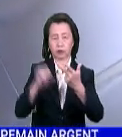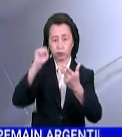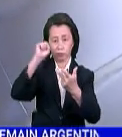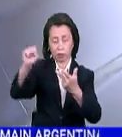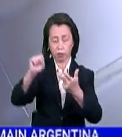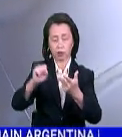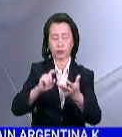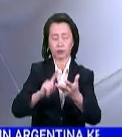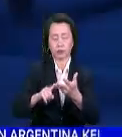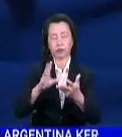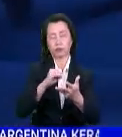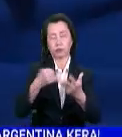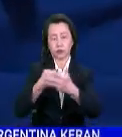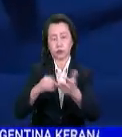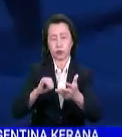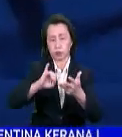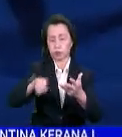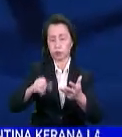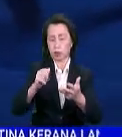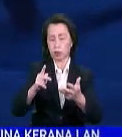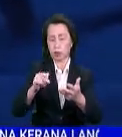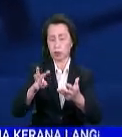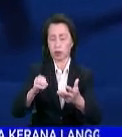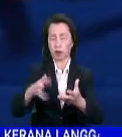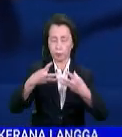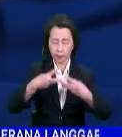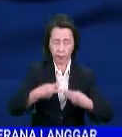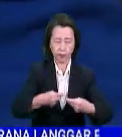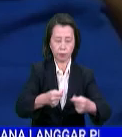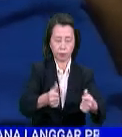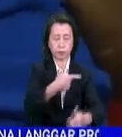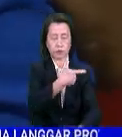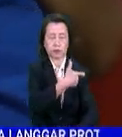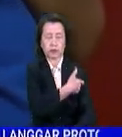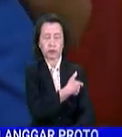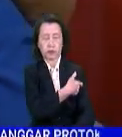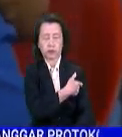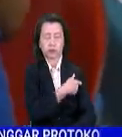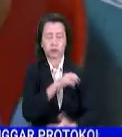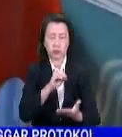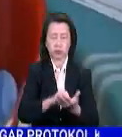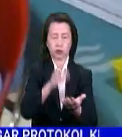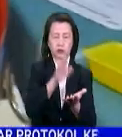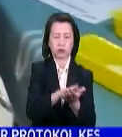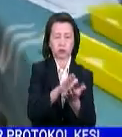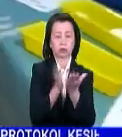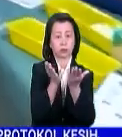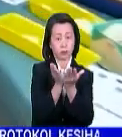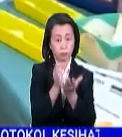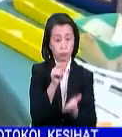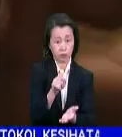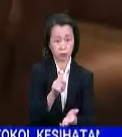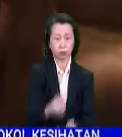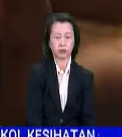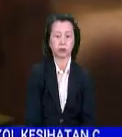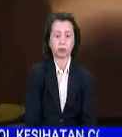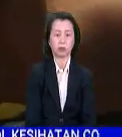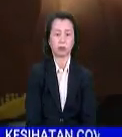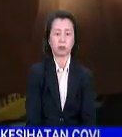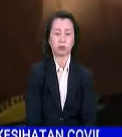Sabah joins dan jokim bagi melancarkan program vaksinasi outreach di sekolah terlibat